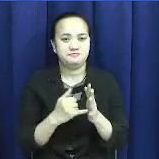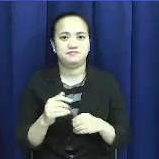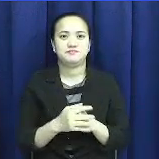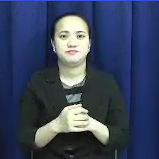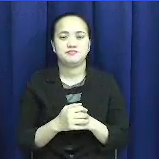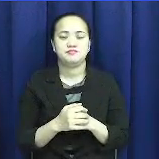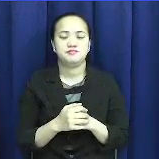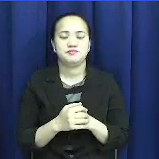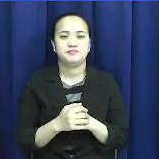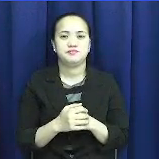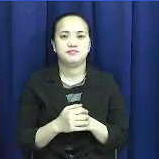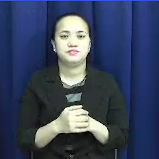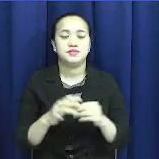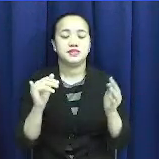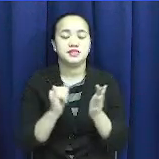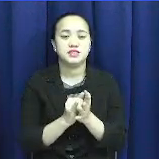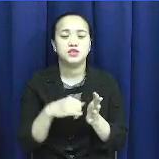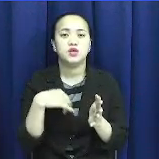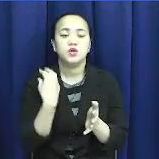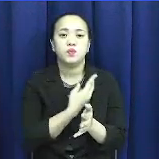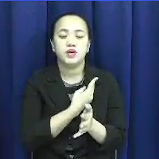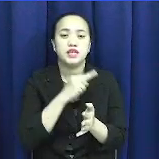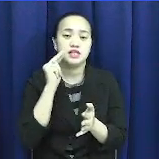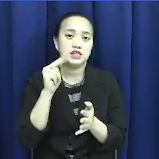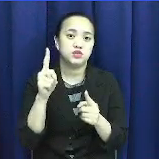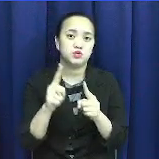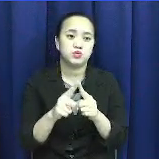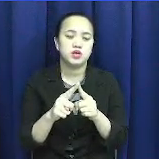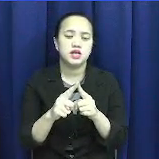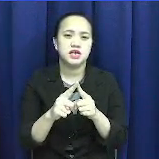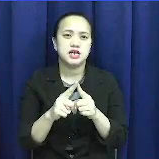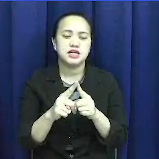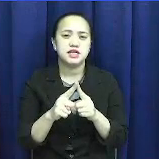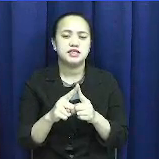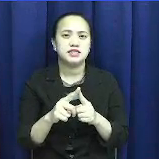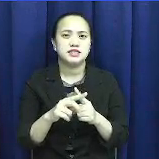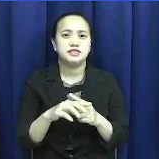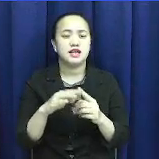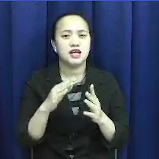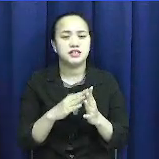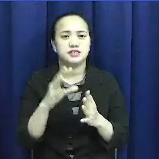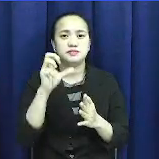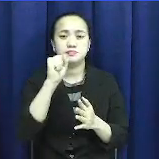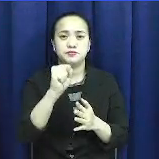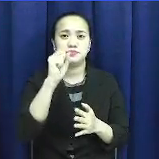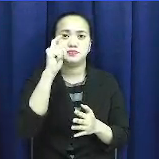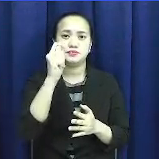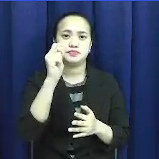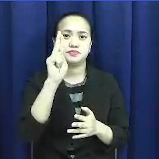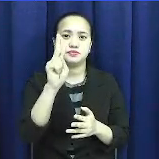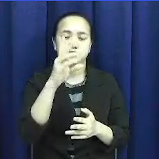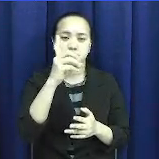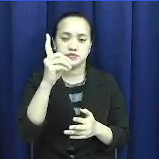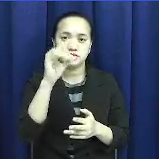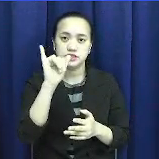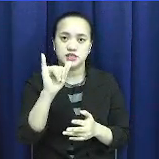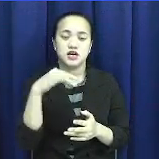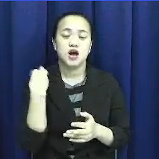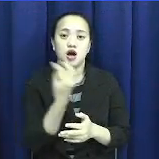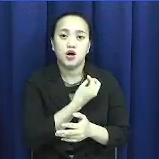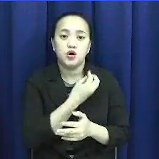yung sarili po natin doktrina. Hindi po tayo responsible sa doktrina ng iba. Responsible po tayo sa sarili